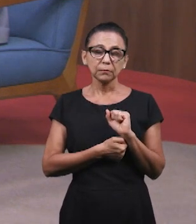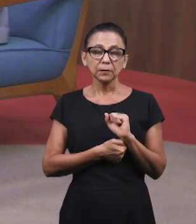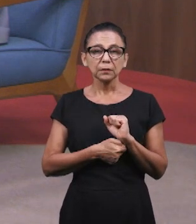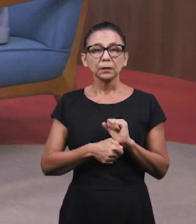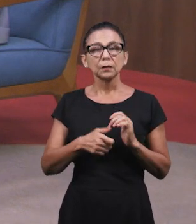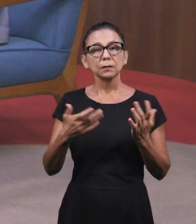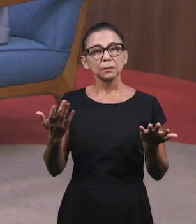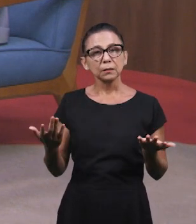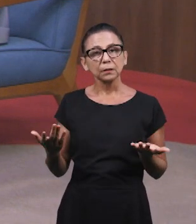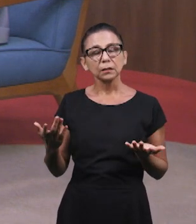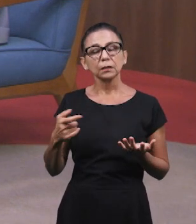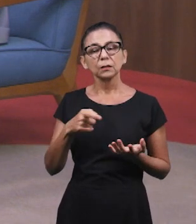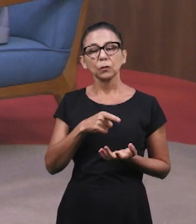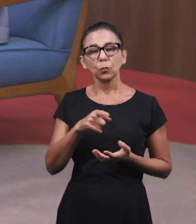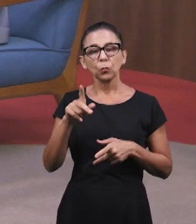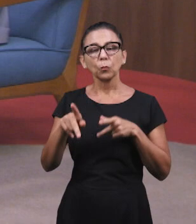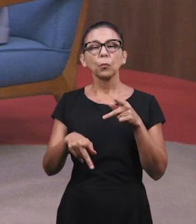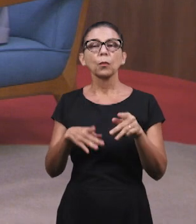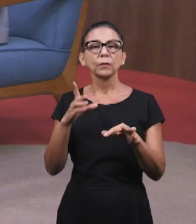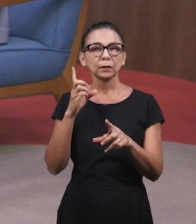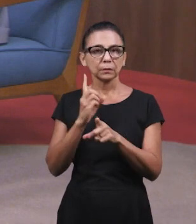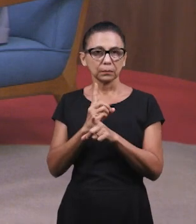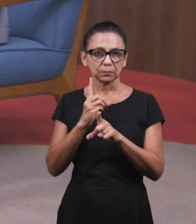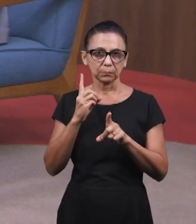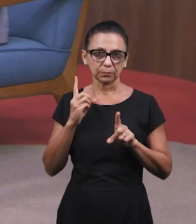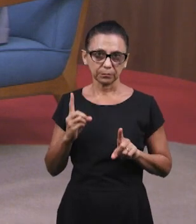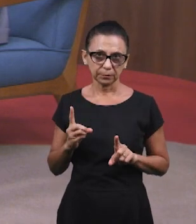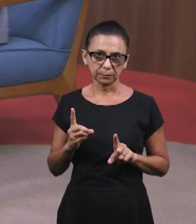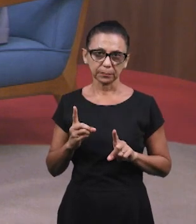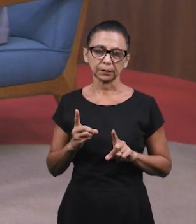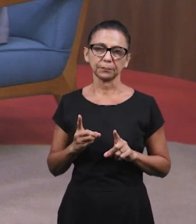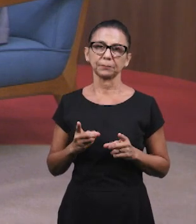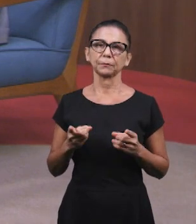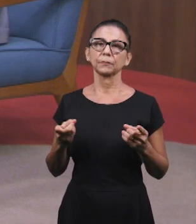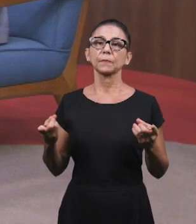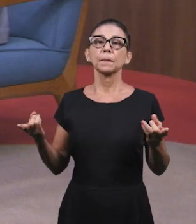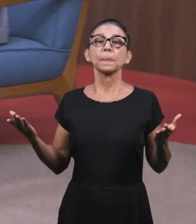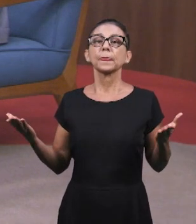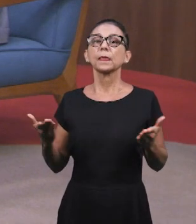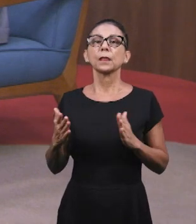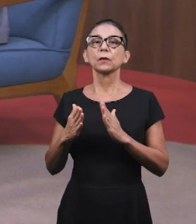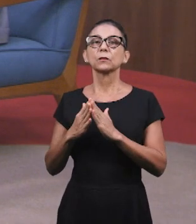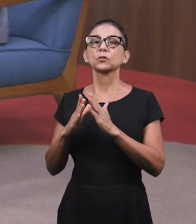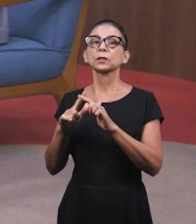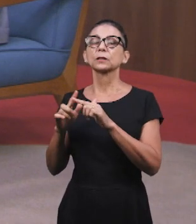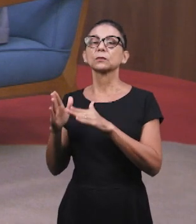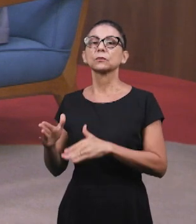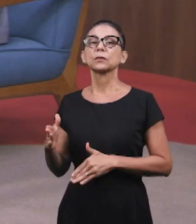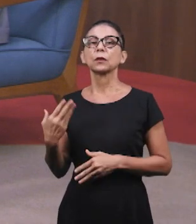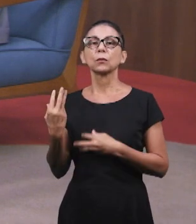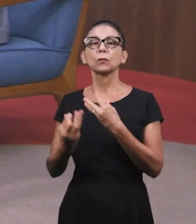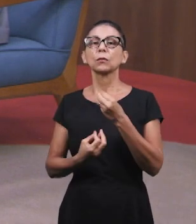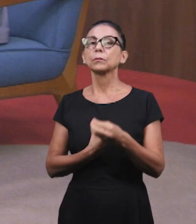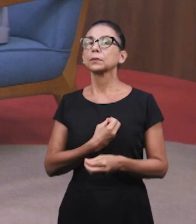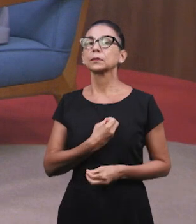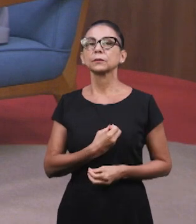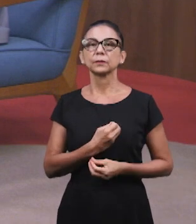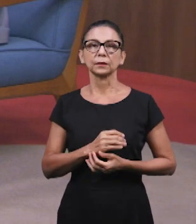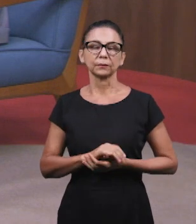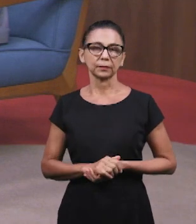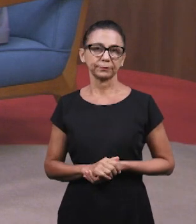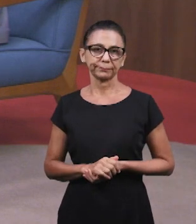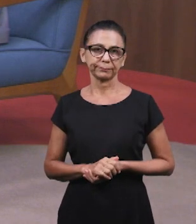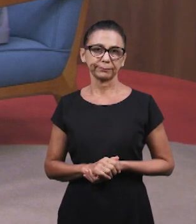avons déjà montré ici aussi que l'Église aujourd'hui est la vie de la révélation du mystère, donc le projet de